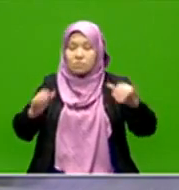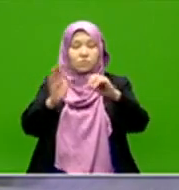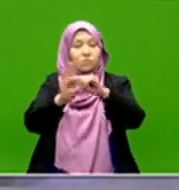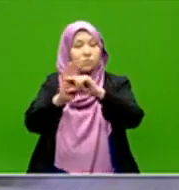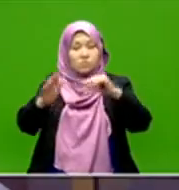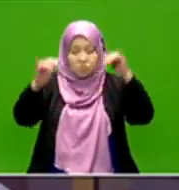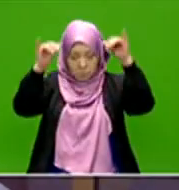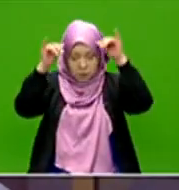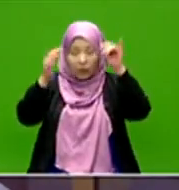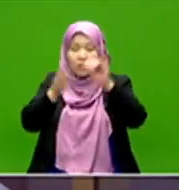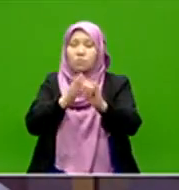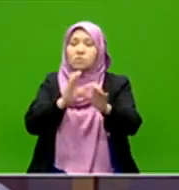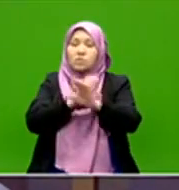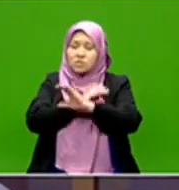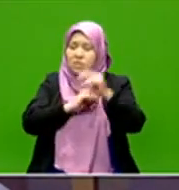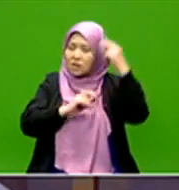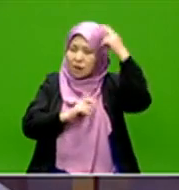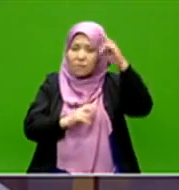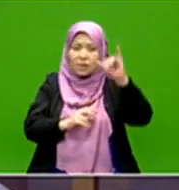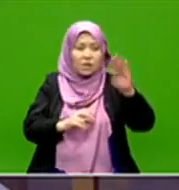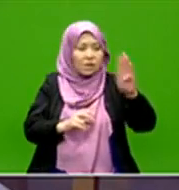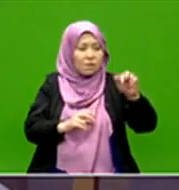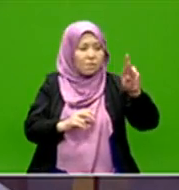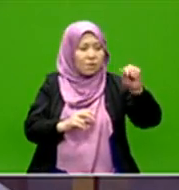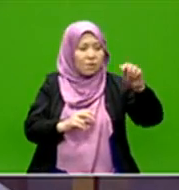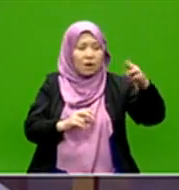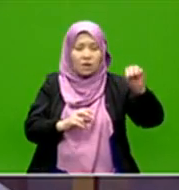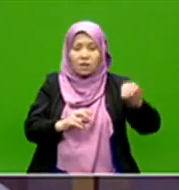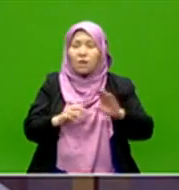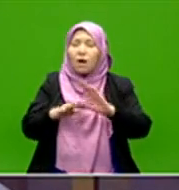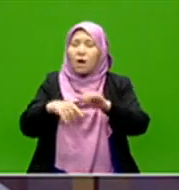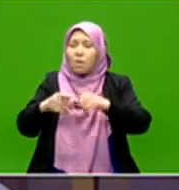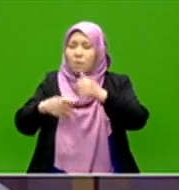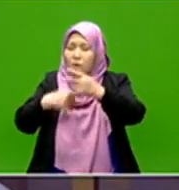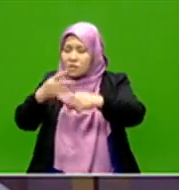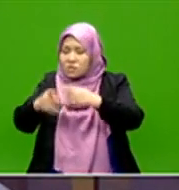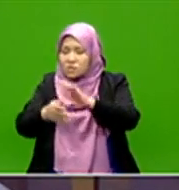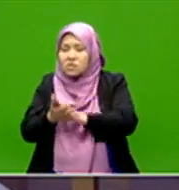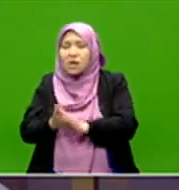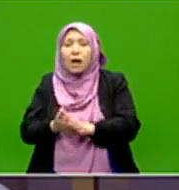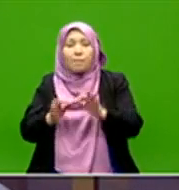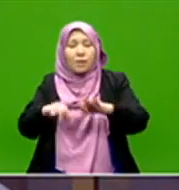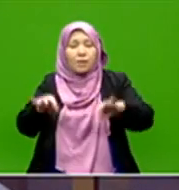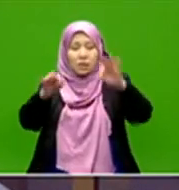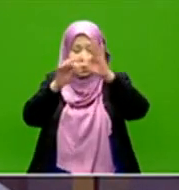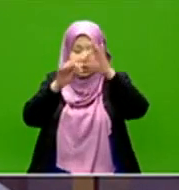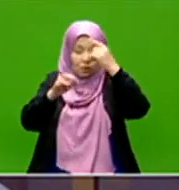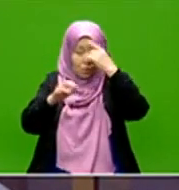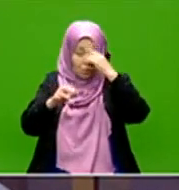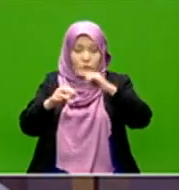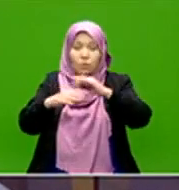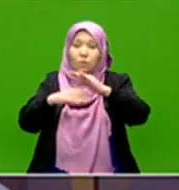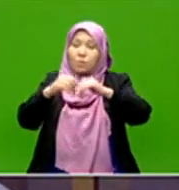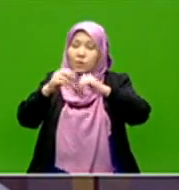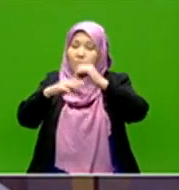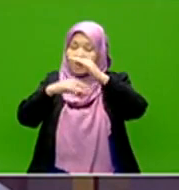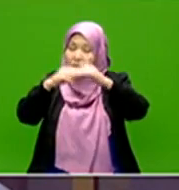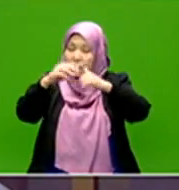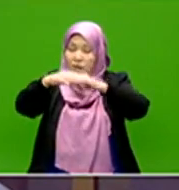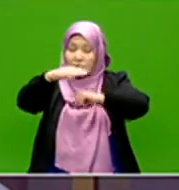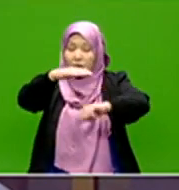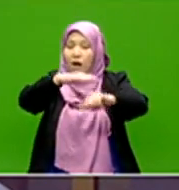itulah asas kepada bagaimana projek yang penting, iaitu untuk, dan ingatlah ketika Ibrahim meninggikan